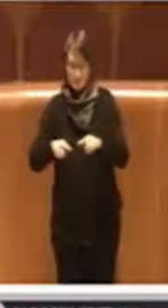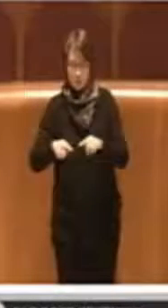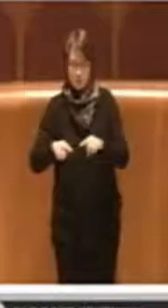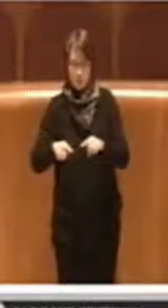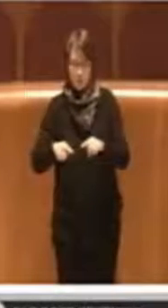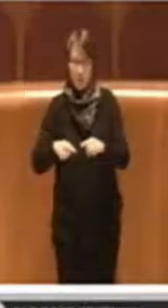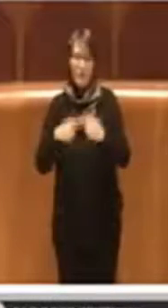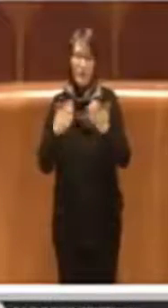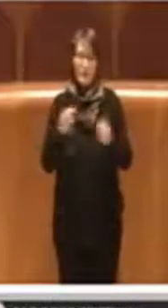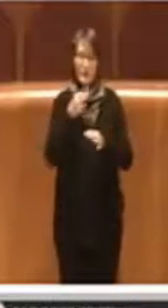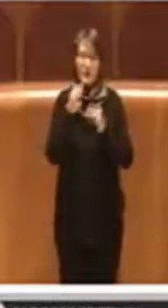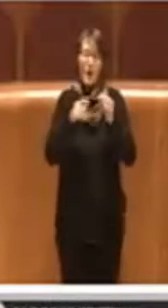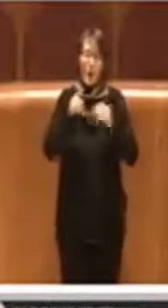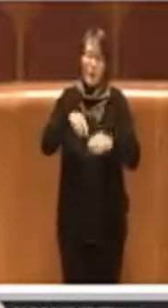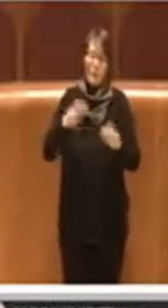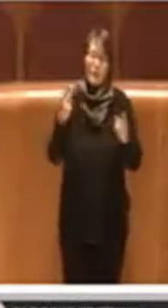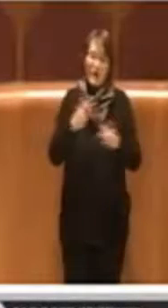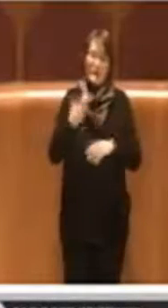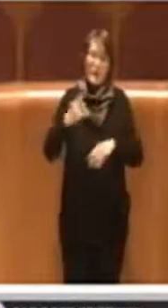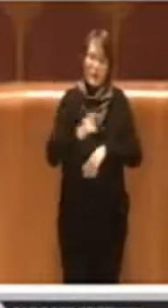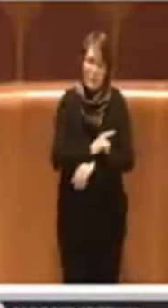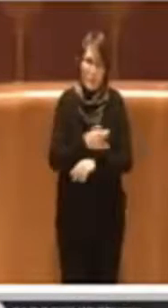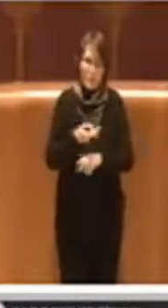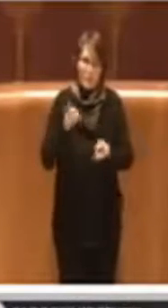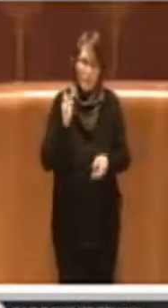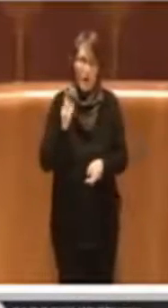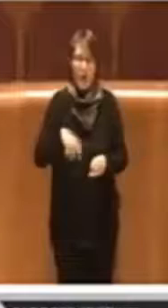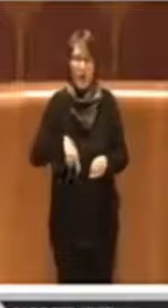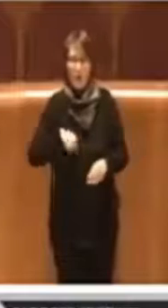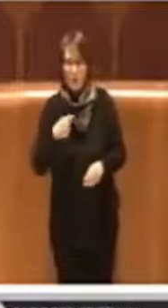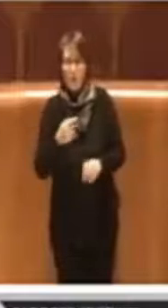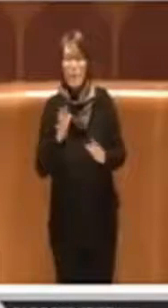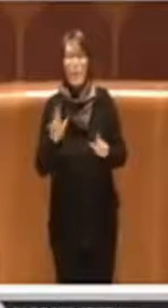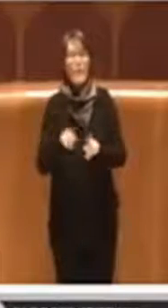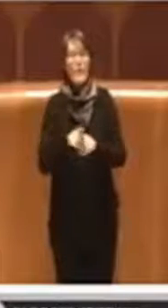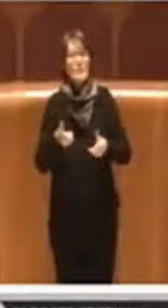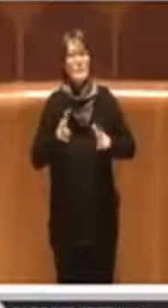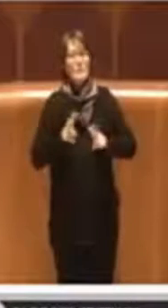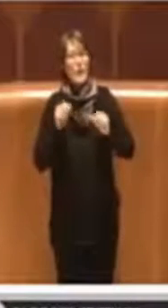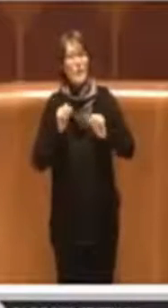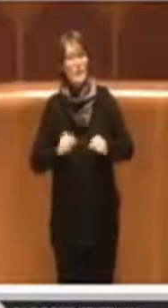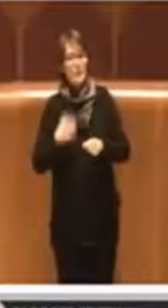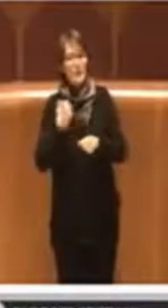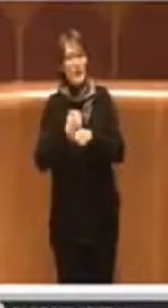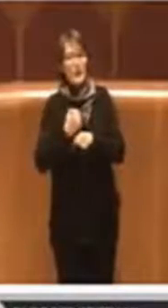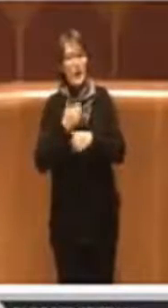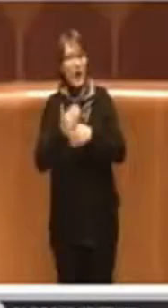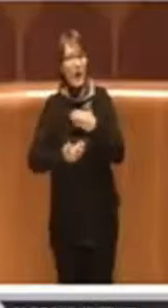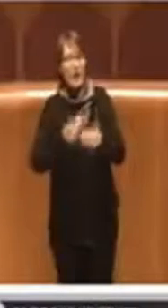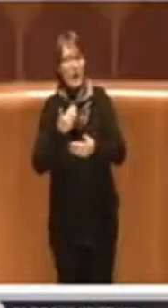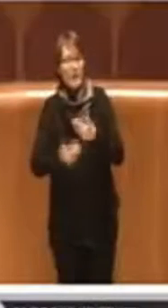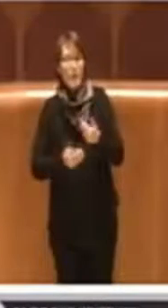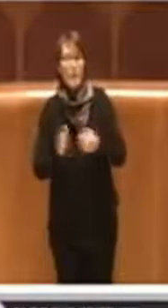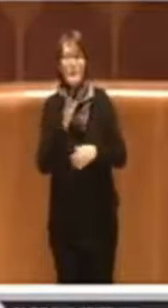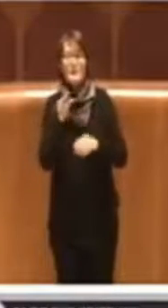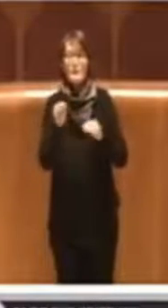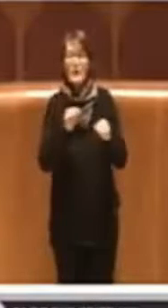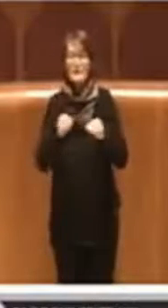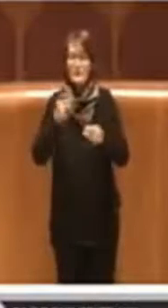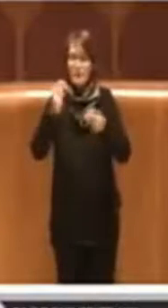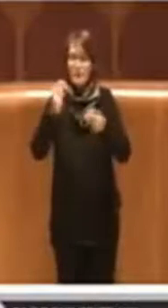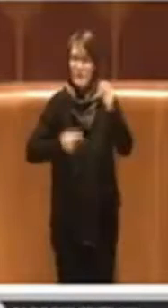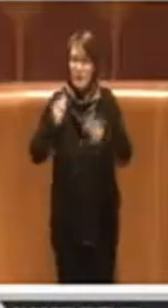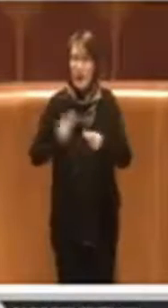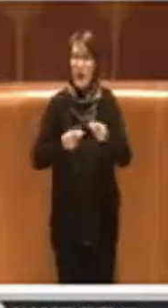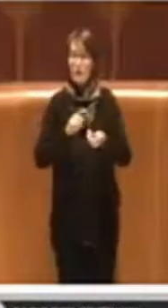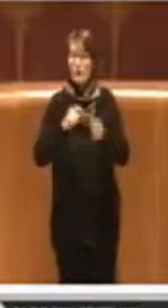seppur con rallentamenti notevoli, ci ha comunque consentito di lavorare, ci ha comunque consentito di portare a casa un assestamento di bilancio, una variazione di